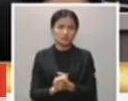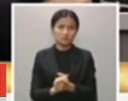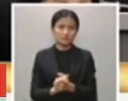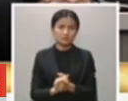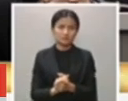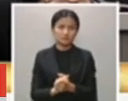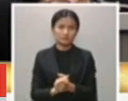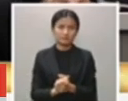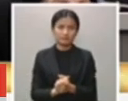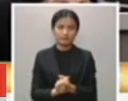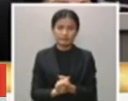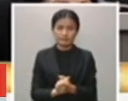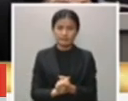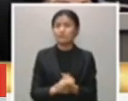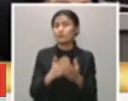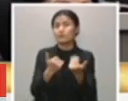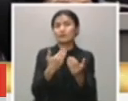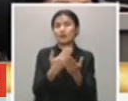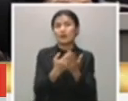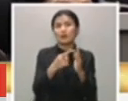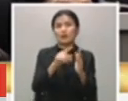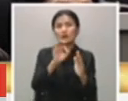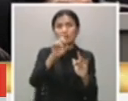ราเงินเฟ้อต่ำกว่าอัตราดอกเบี้ยอย่างปัจจุบัน